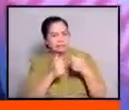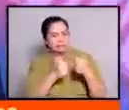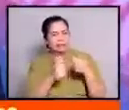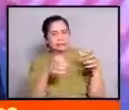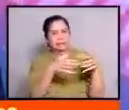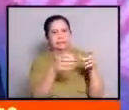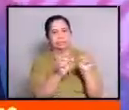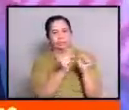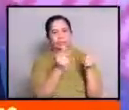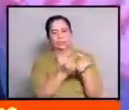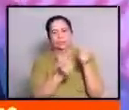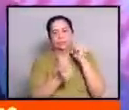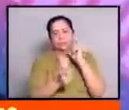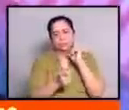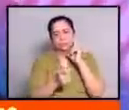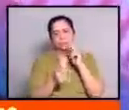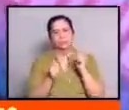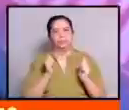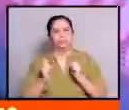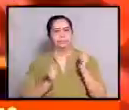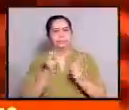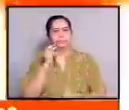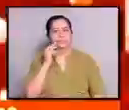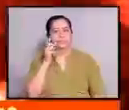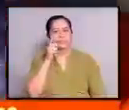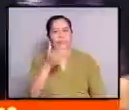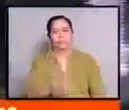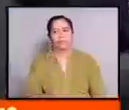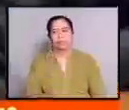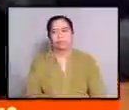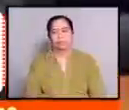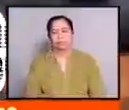ng administrasyon. Umaaksyon si Mian Los Baños.